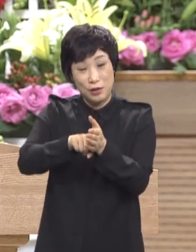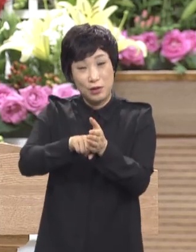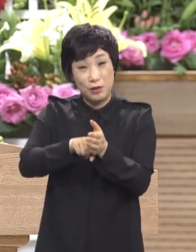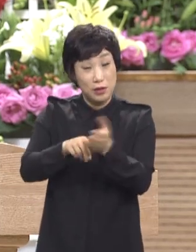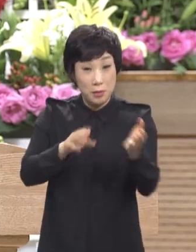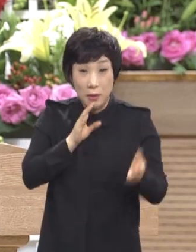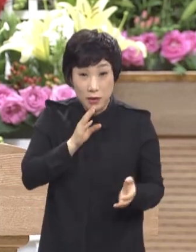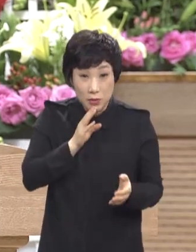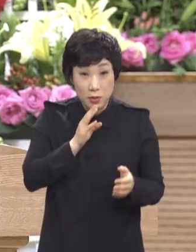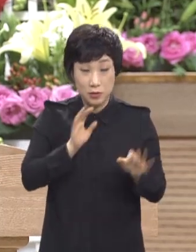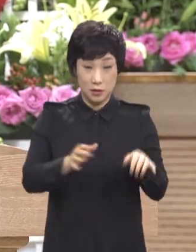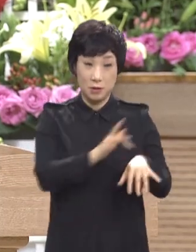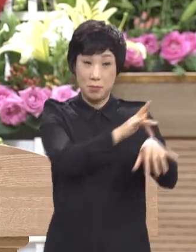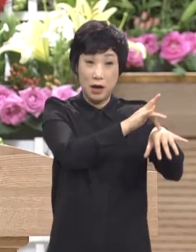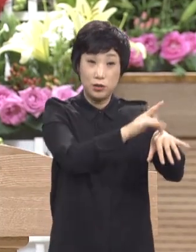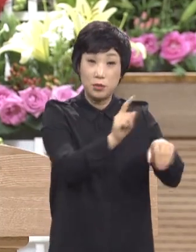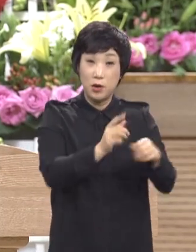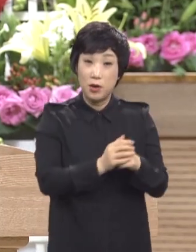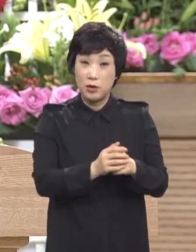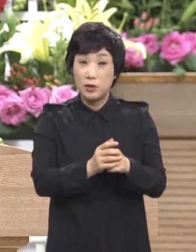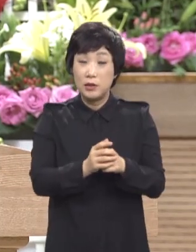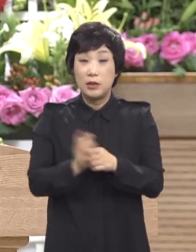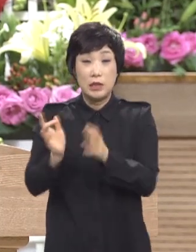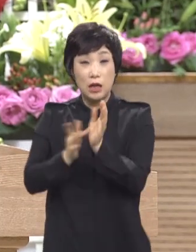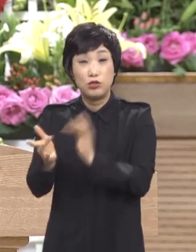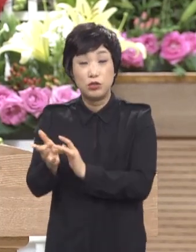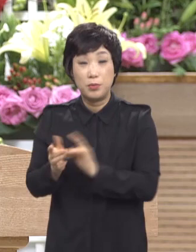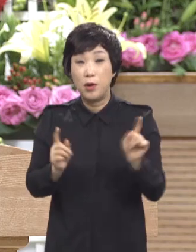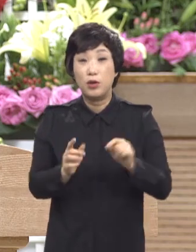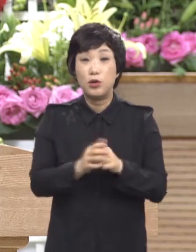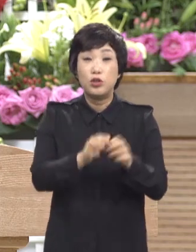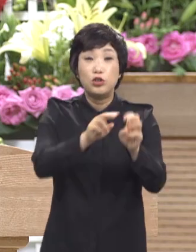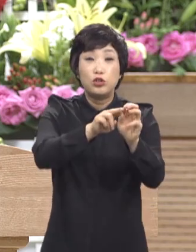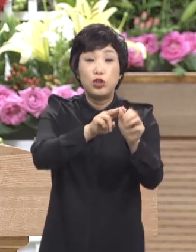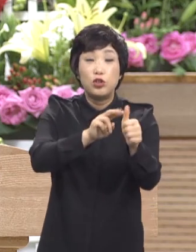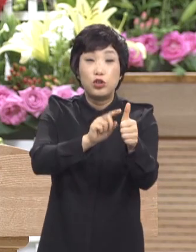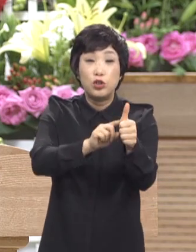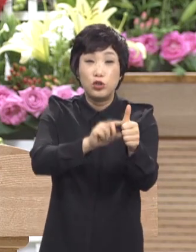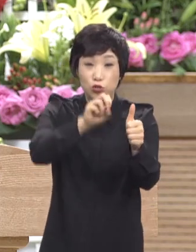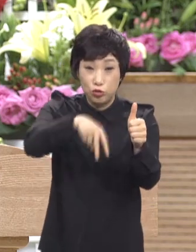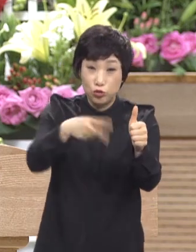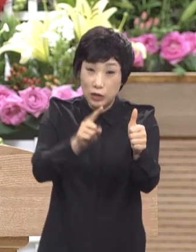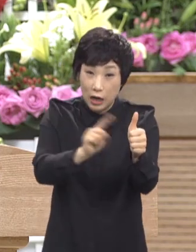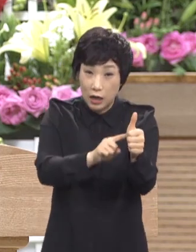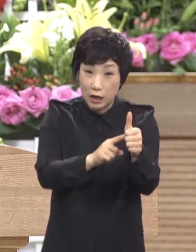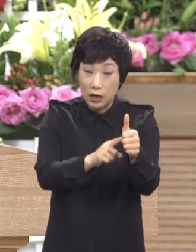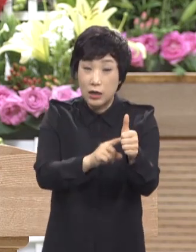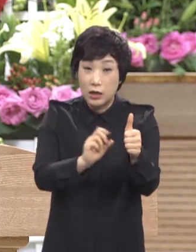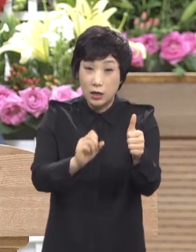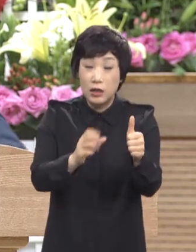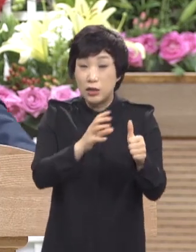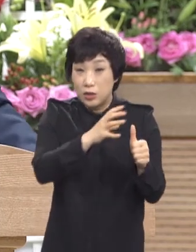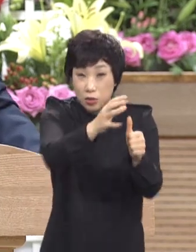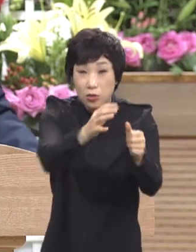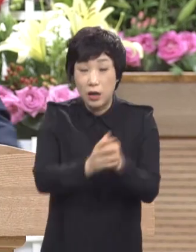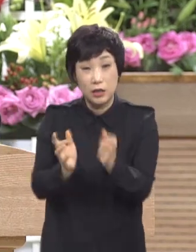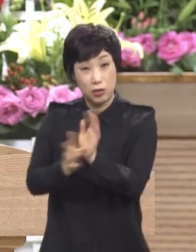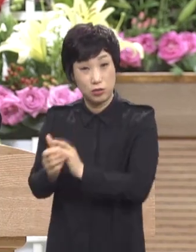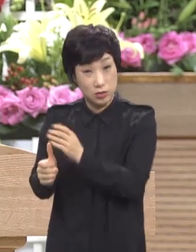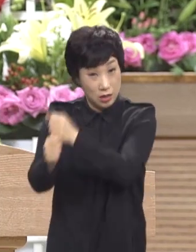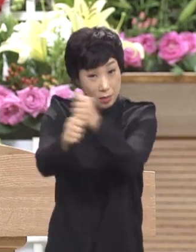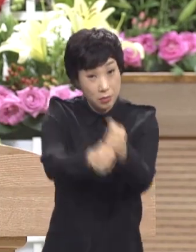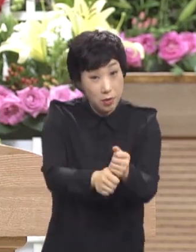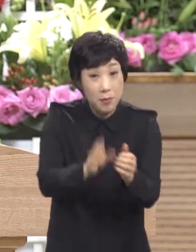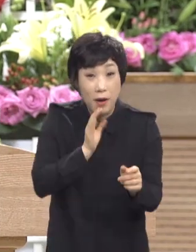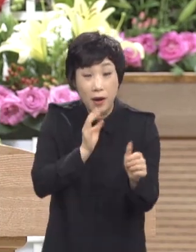마귀는 예수를 유다를 통해서 팔아먹고 유다는 예수 팔아서 돈은 켜줬지만 그러나 그 돈